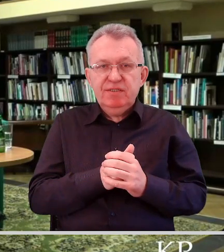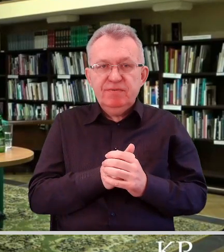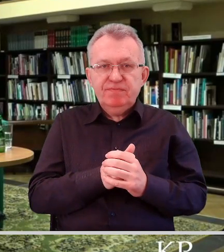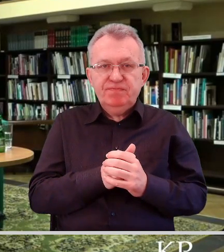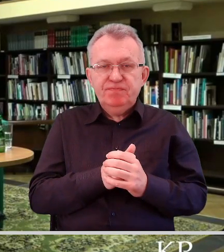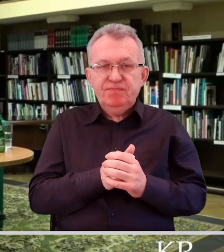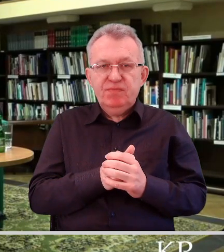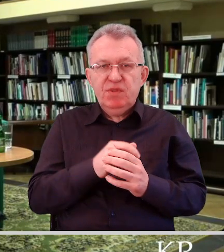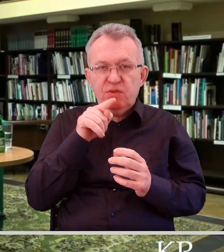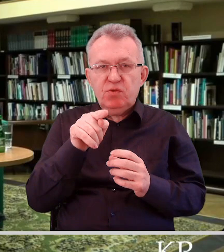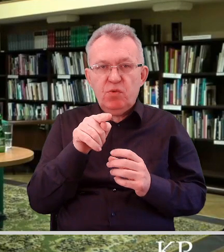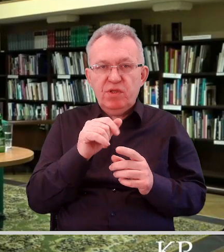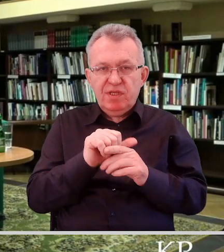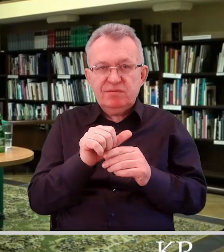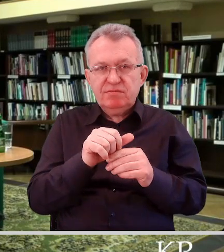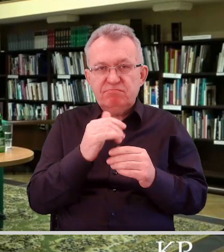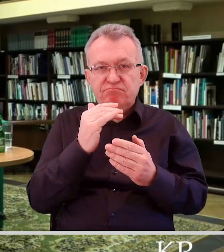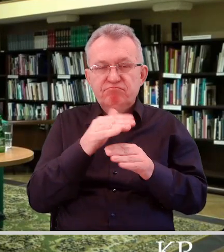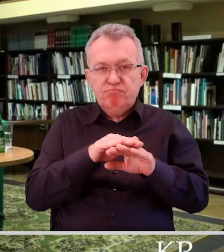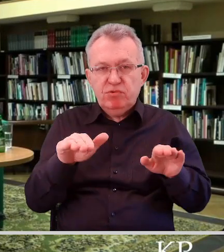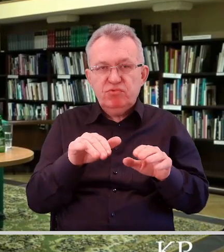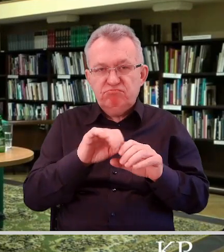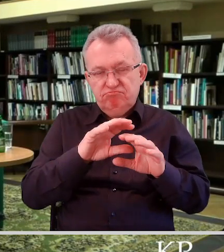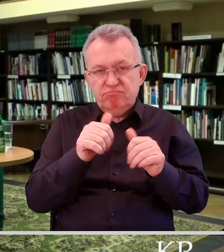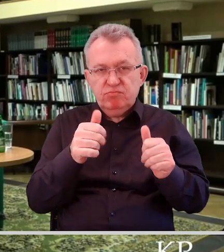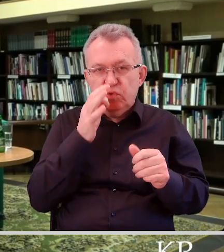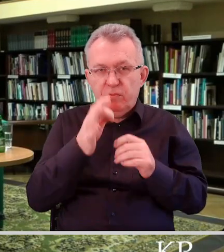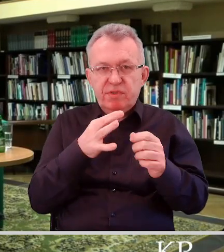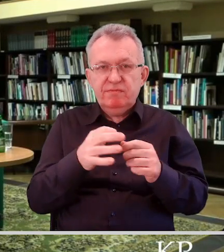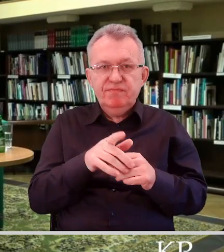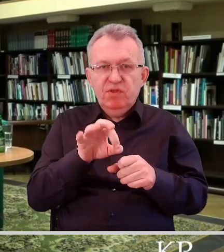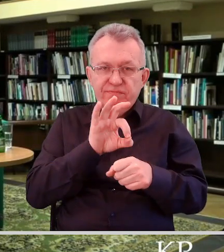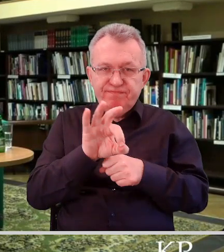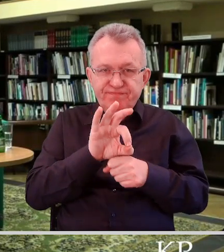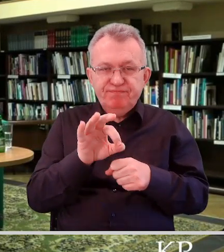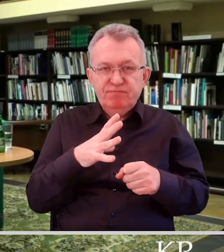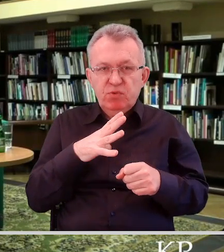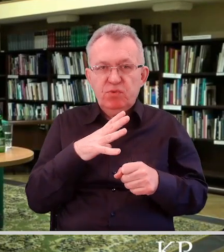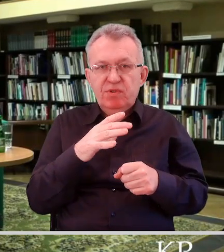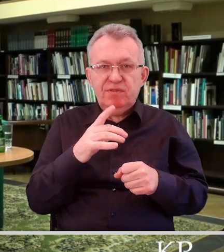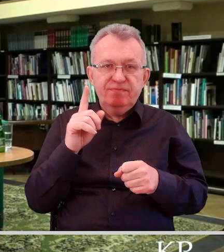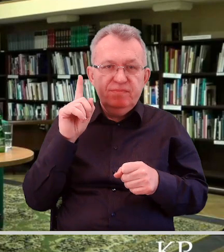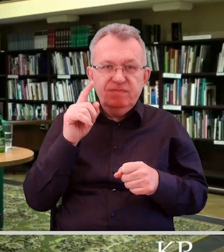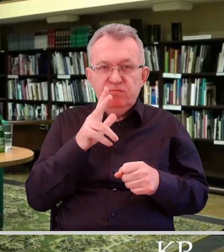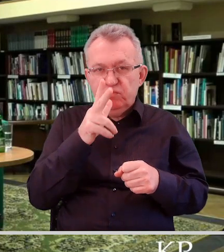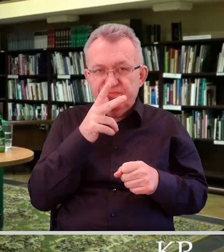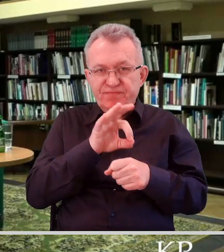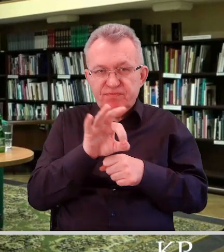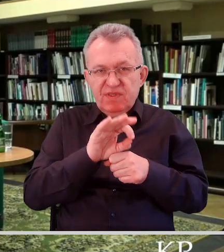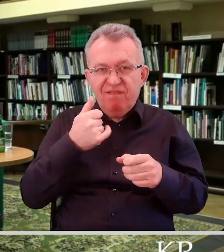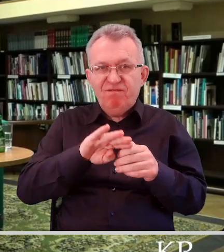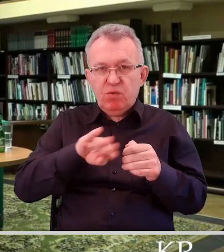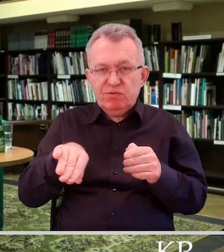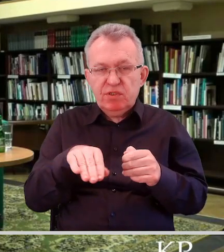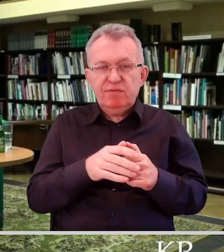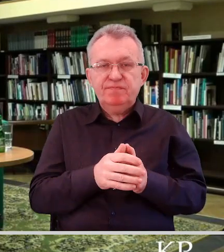tutaj... To tak uniwersalny poziom się z tego zrobił rzeczywiście, po prostu opresji takiej i rasizmu, ale też w ogóle wykluczania,